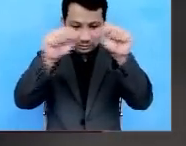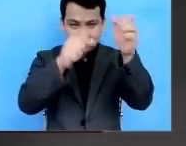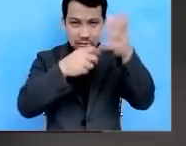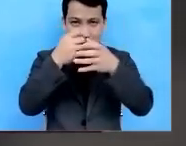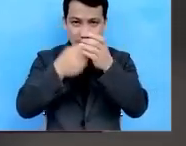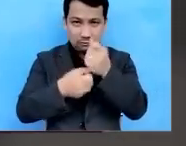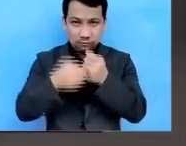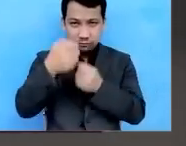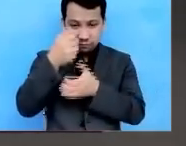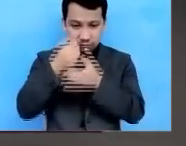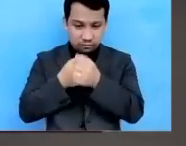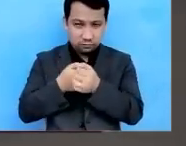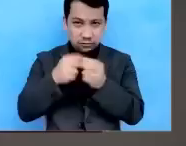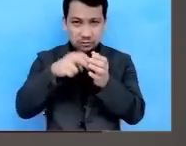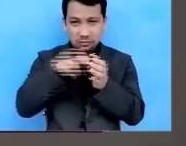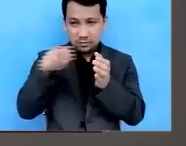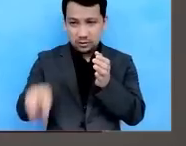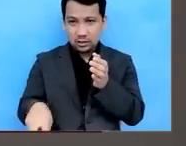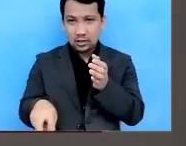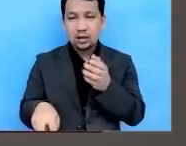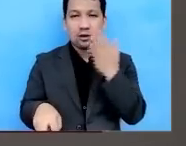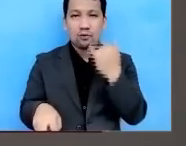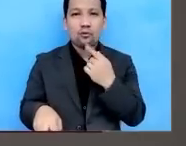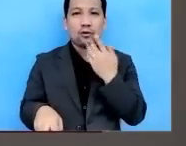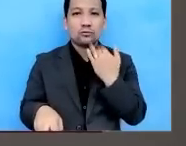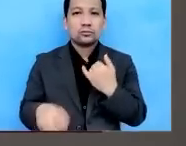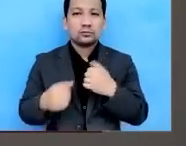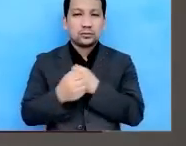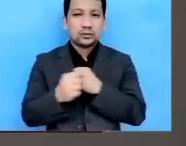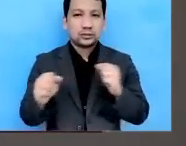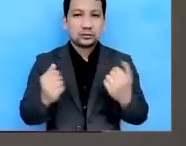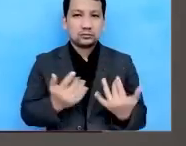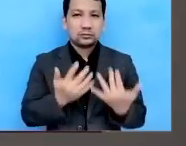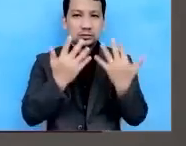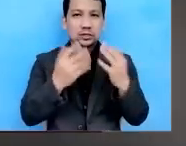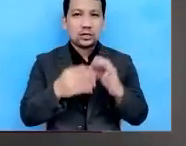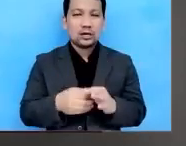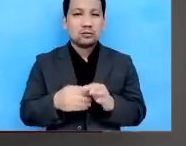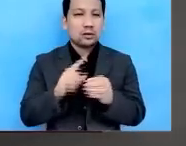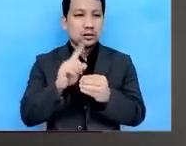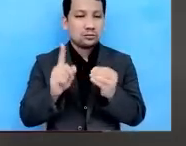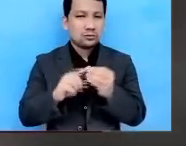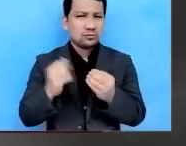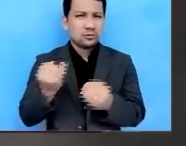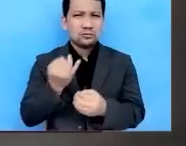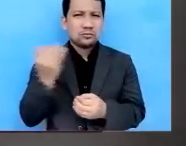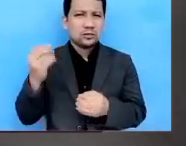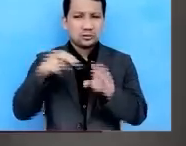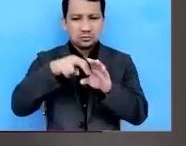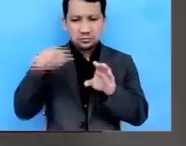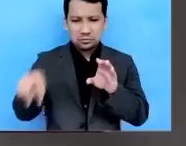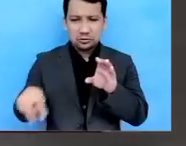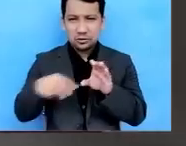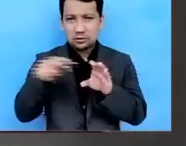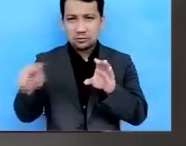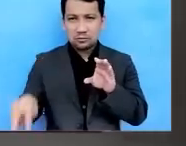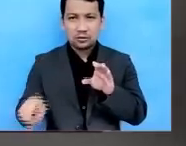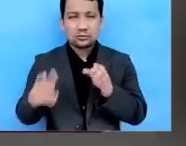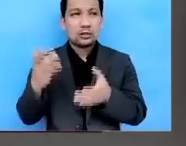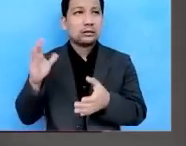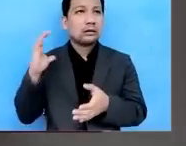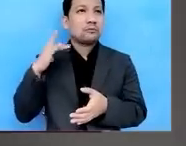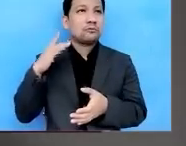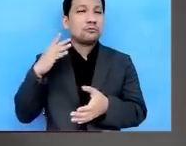saka tumalon. Ginawa niya yan para makaligtas sa sunog. Bukod sa kanya, may iba pang tumalon at naghihintay ng rescue habang